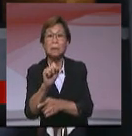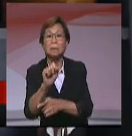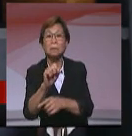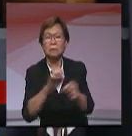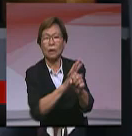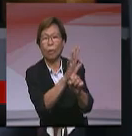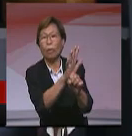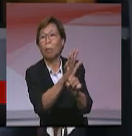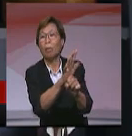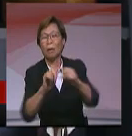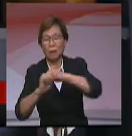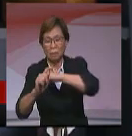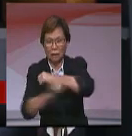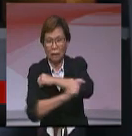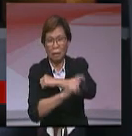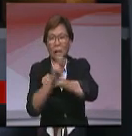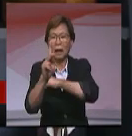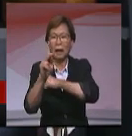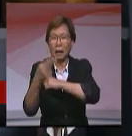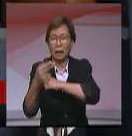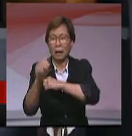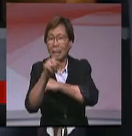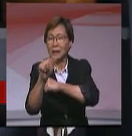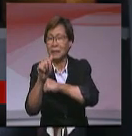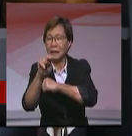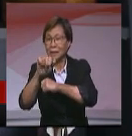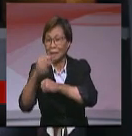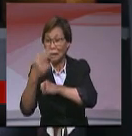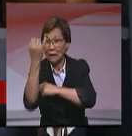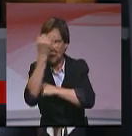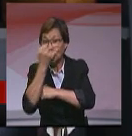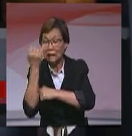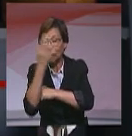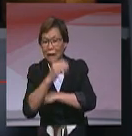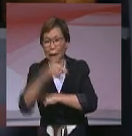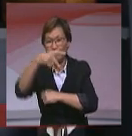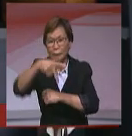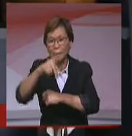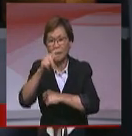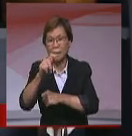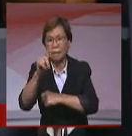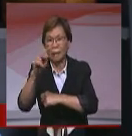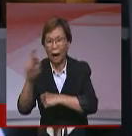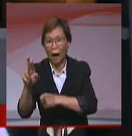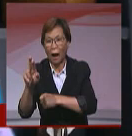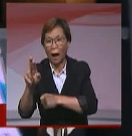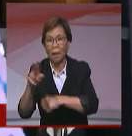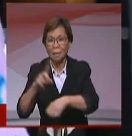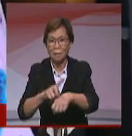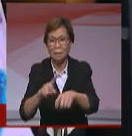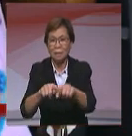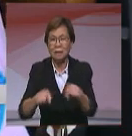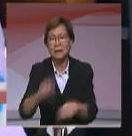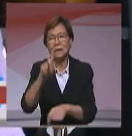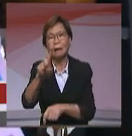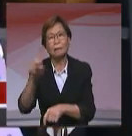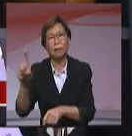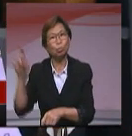positif di Taman Khazanah Indah dan PPR Mutiara Kasih di daerah Lahad